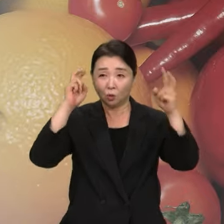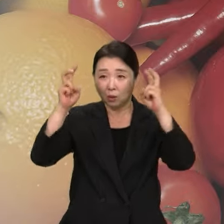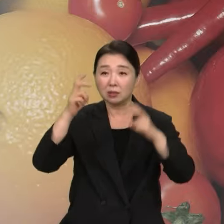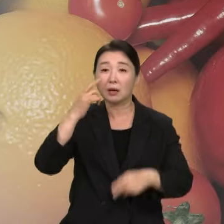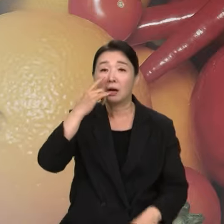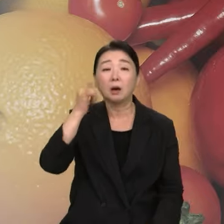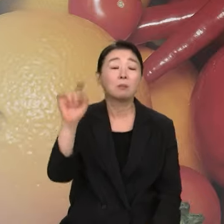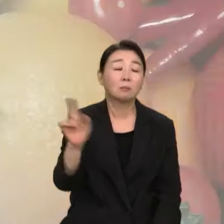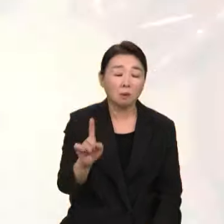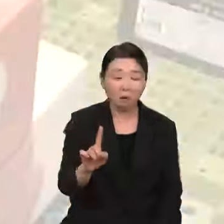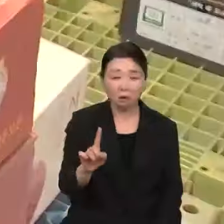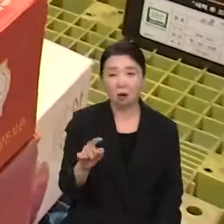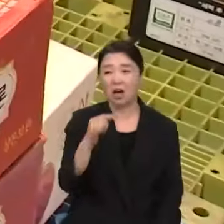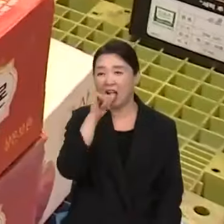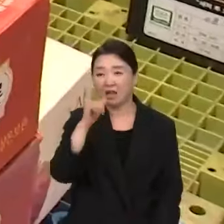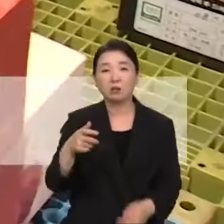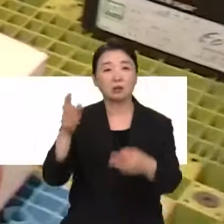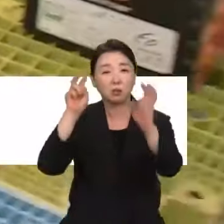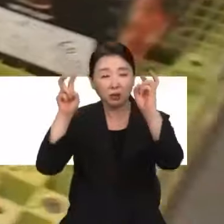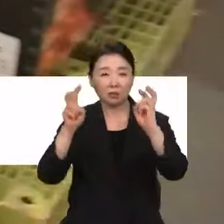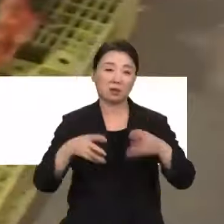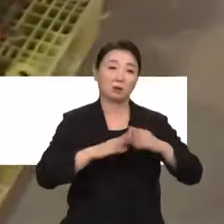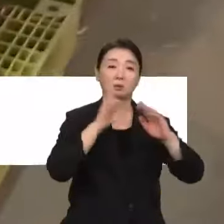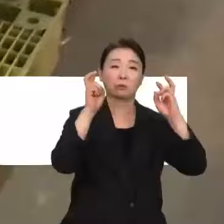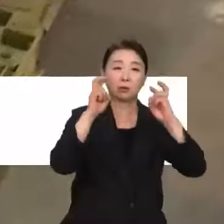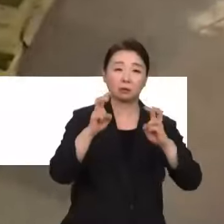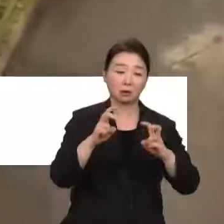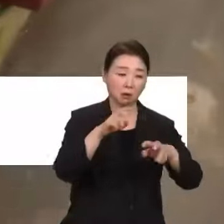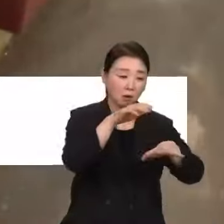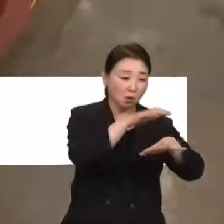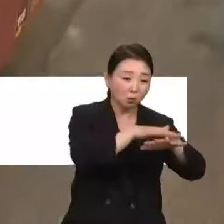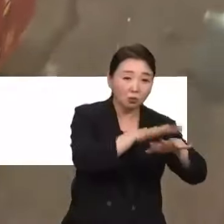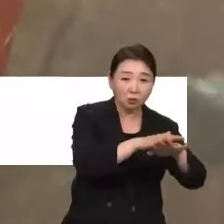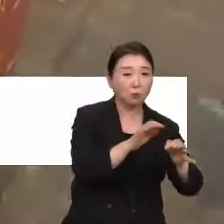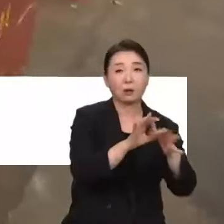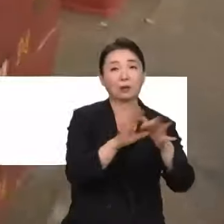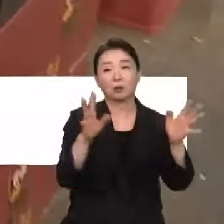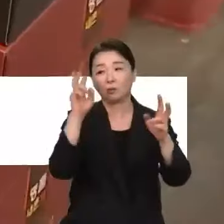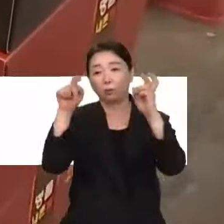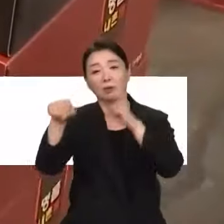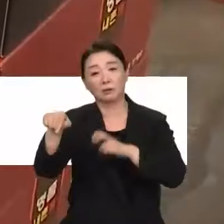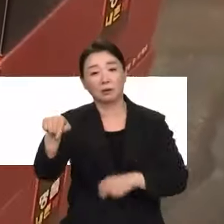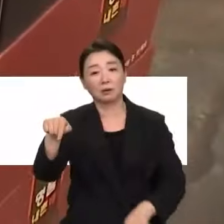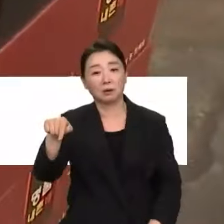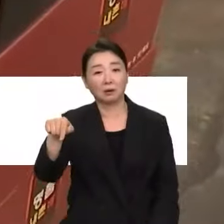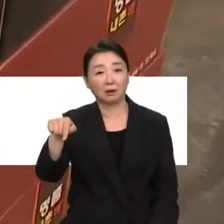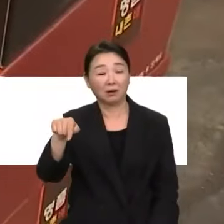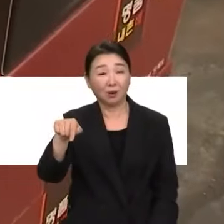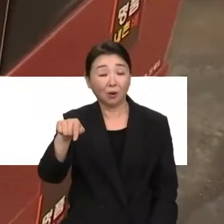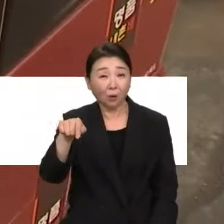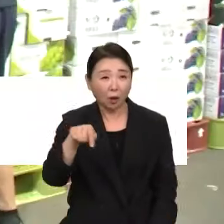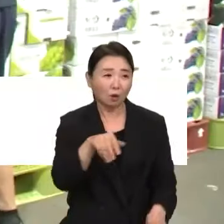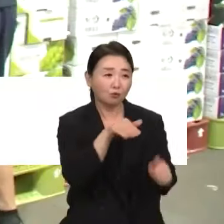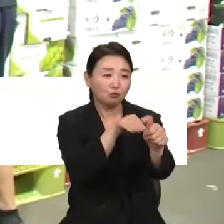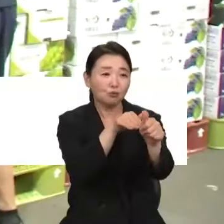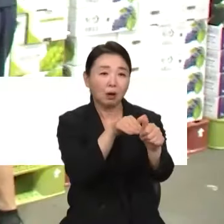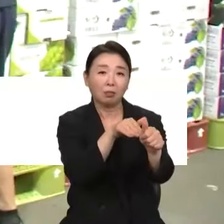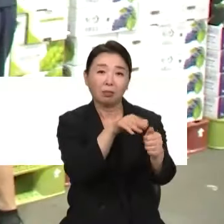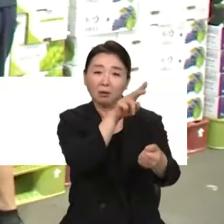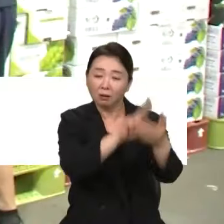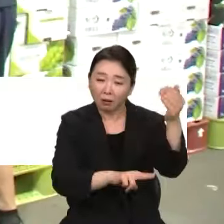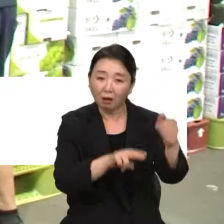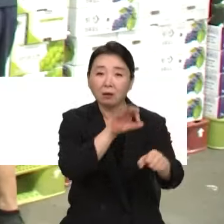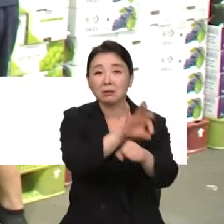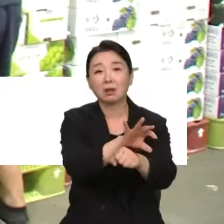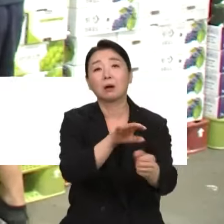건설사 등입니다. 사실상 농산물과 전혀 관계없는 회사들이 불필요하게 유통과정에 개입한 건데요.